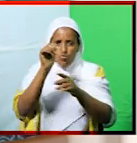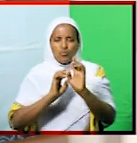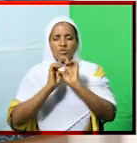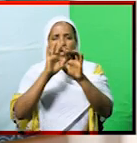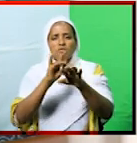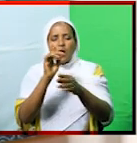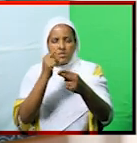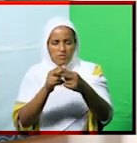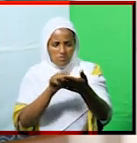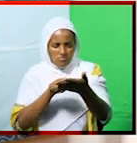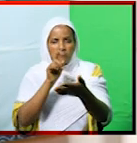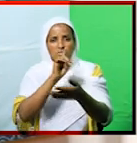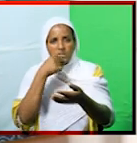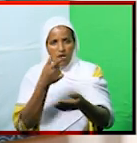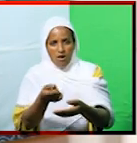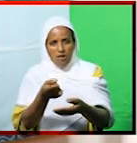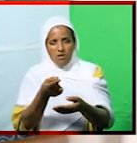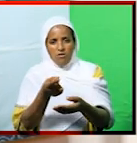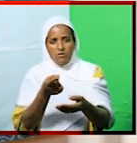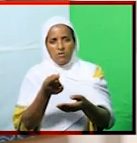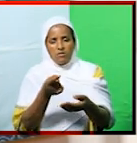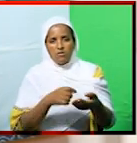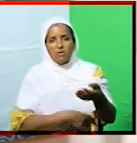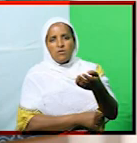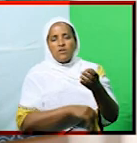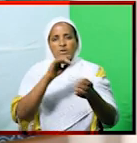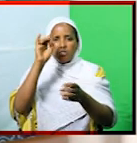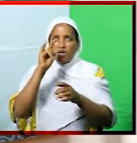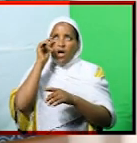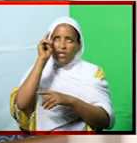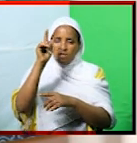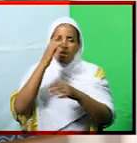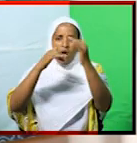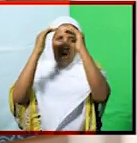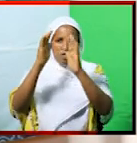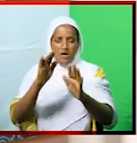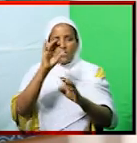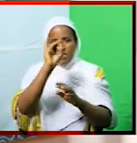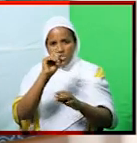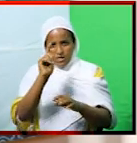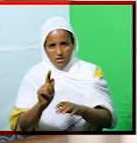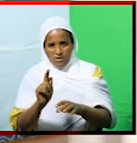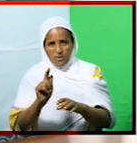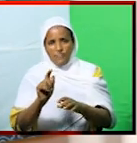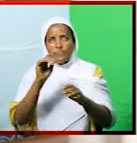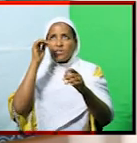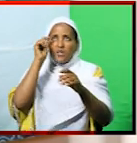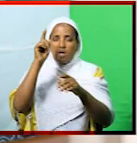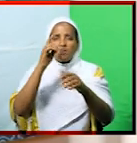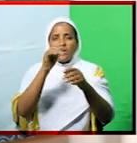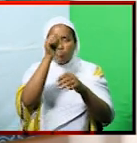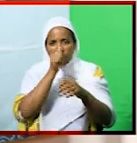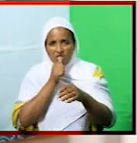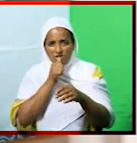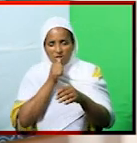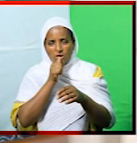በሰዓታቱ የገለጠው ማለት ነው። ስለዚህ በዕለተ ዓርብ እሱ ክብሩን የገለጠበት ዕለት ነው። ክብሩ መገለጫው እንጂ መዋረጃው አይደለም። እንደገና